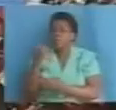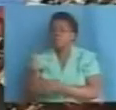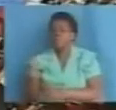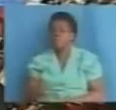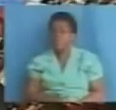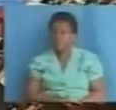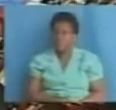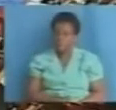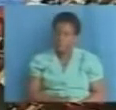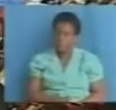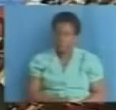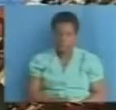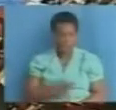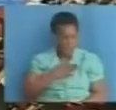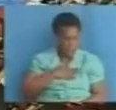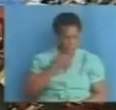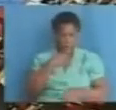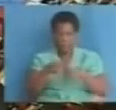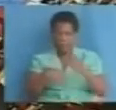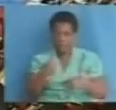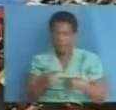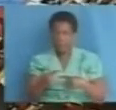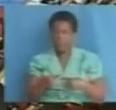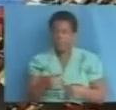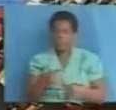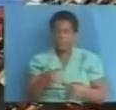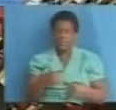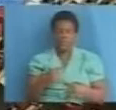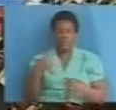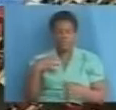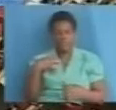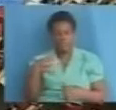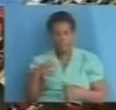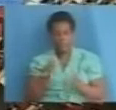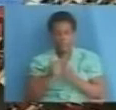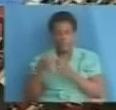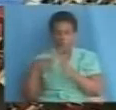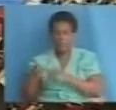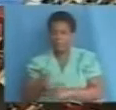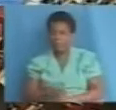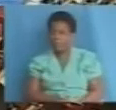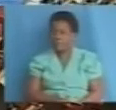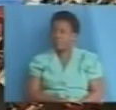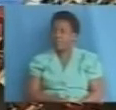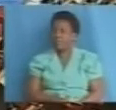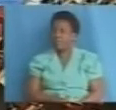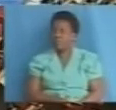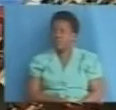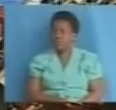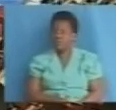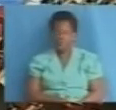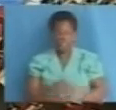asante tue na Wiz Ya Mambo Ya ndani ya nchi mhh conest ramaz nyumbani